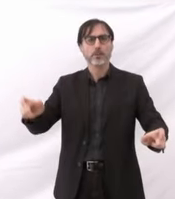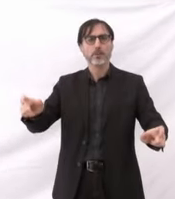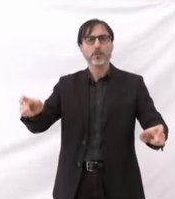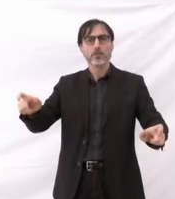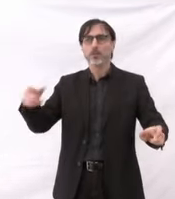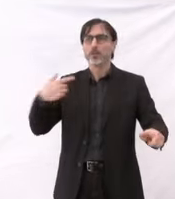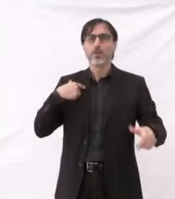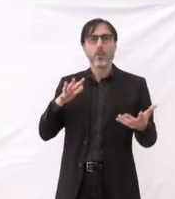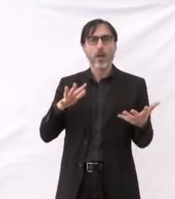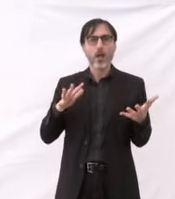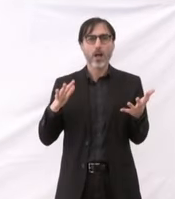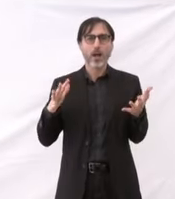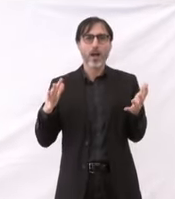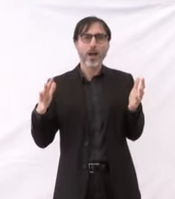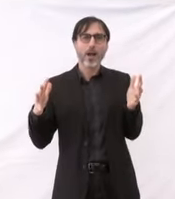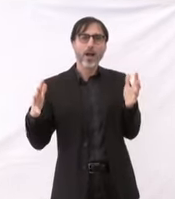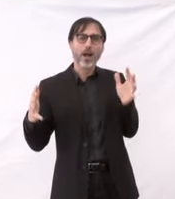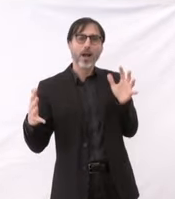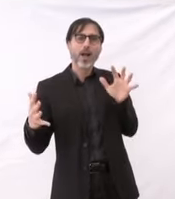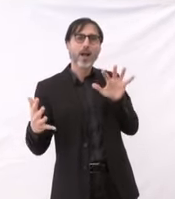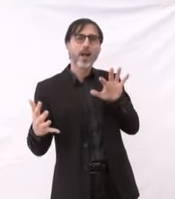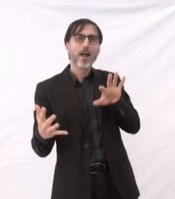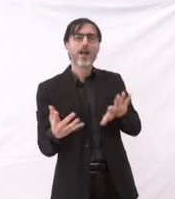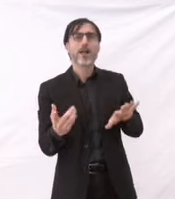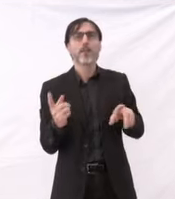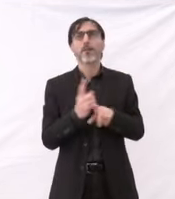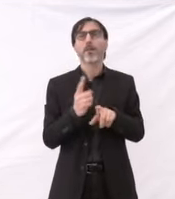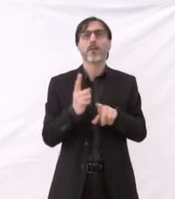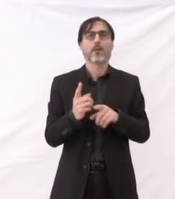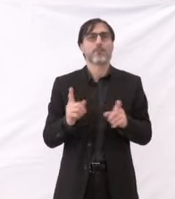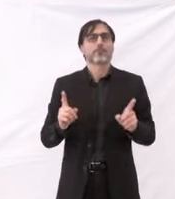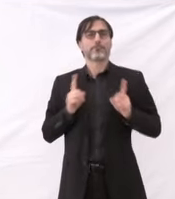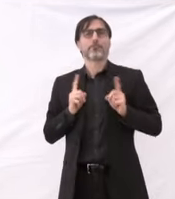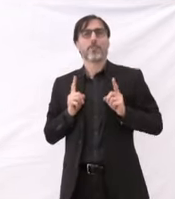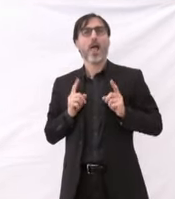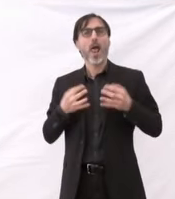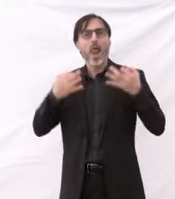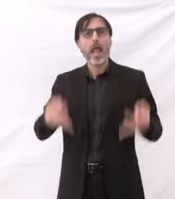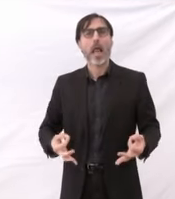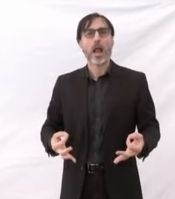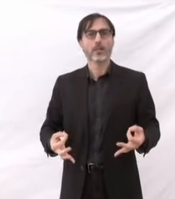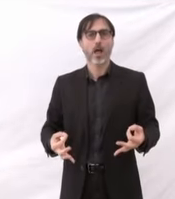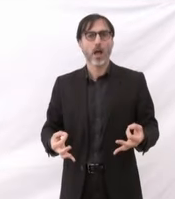trasformarsi magicamente in paladini della legalità.